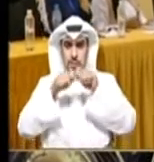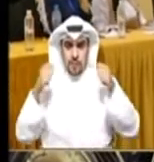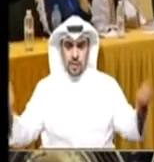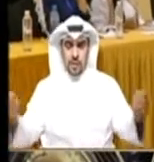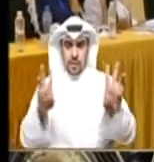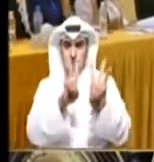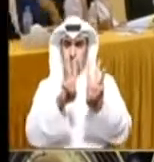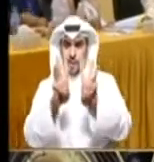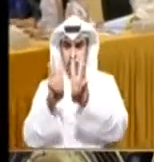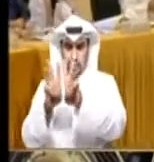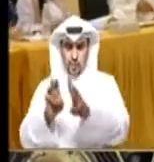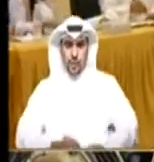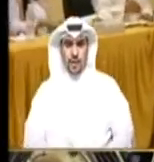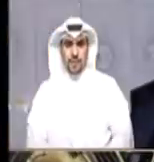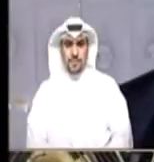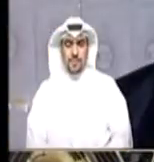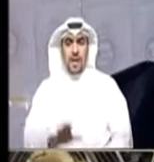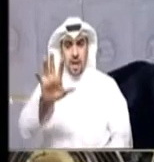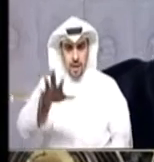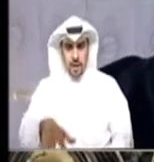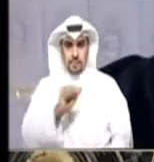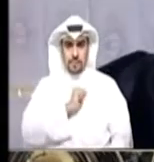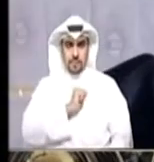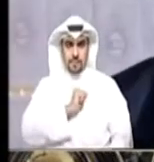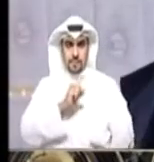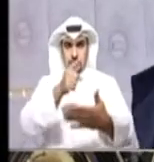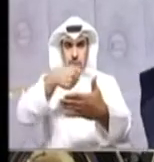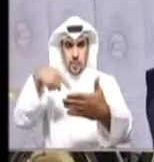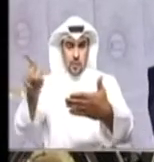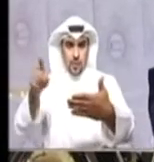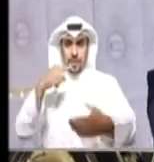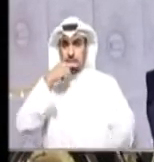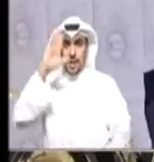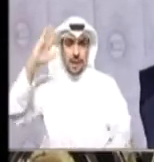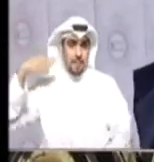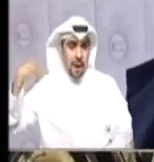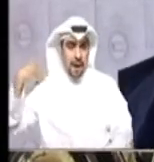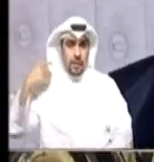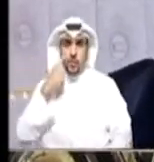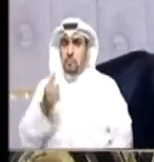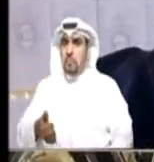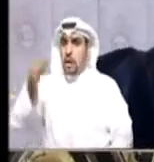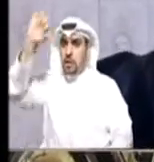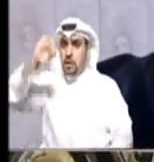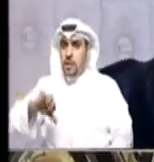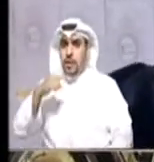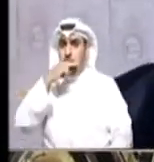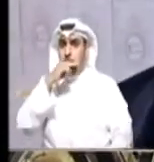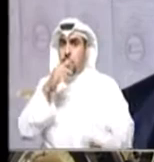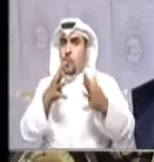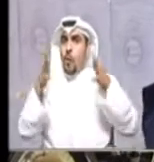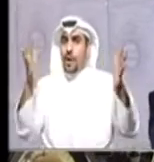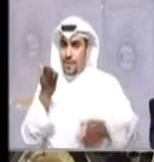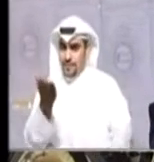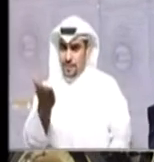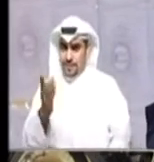المواقع الإلكترونية. صوت المرأة هو المؤثر في النتائج، فعلشان كذي نحمل على عاتقنا مسؤولية التغيير